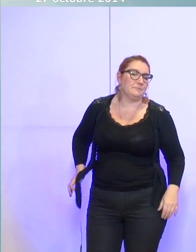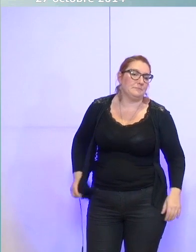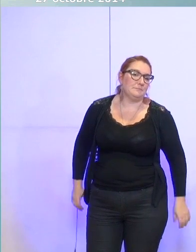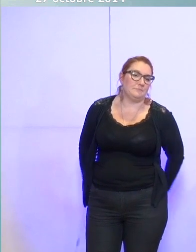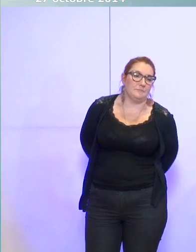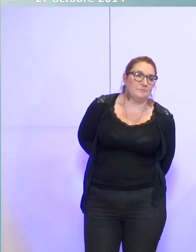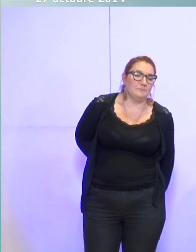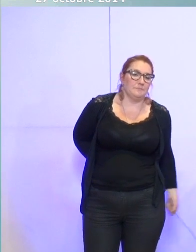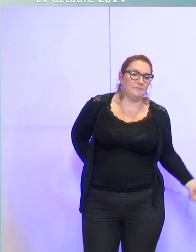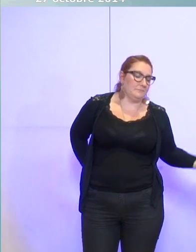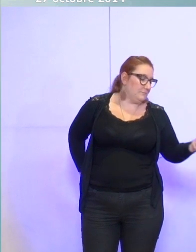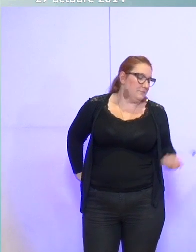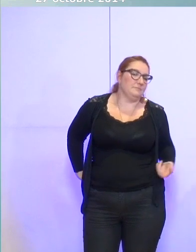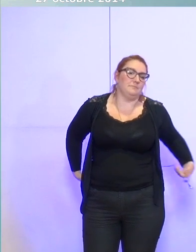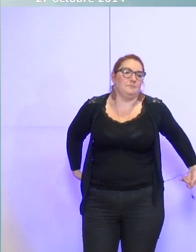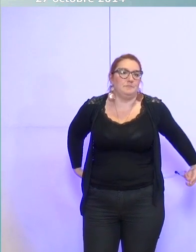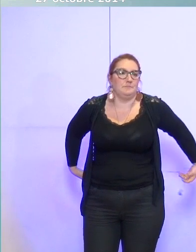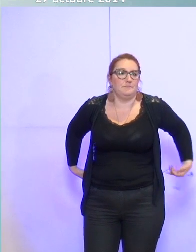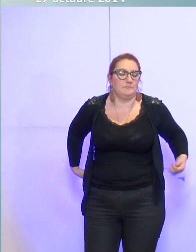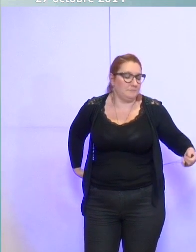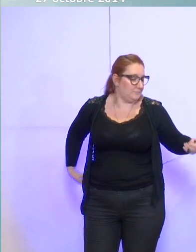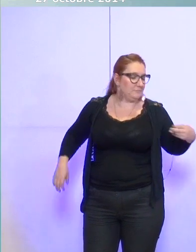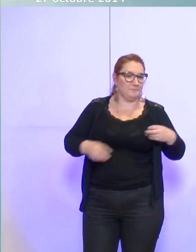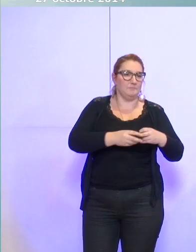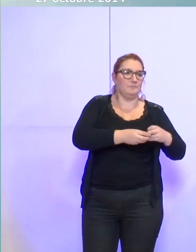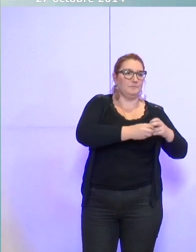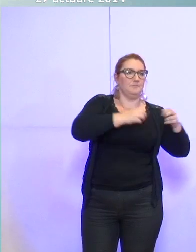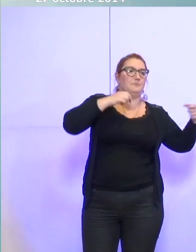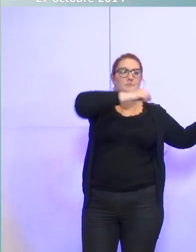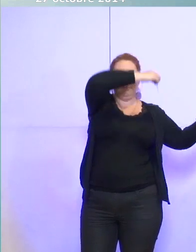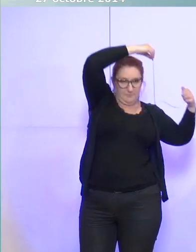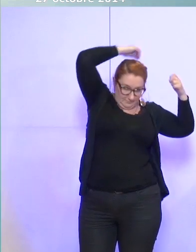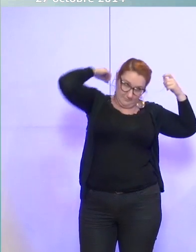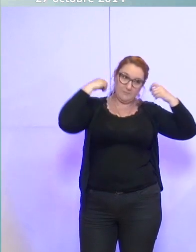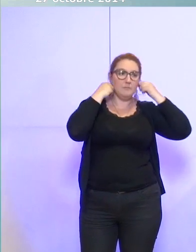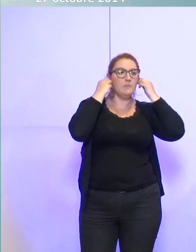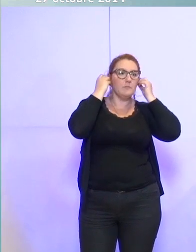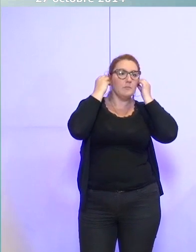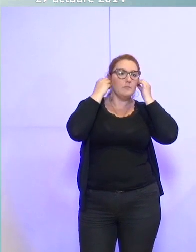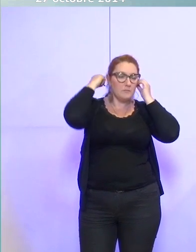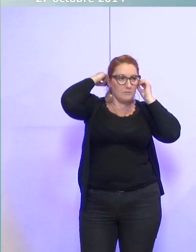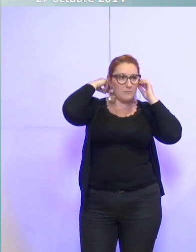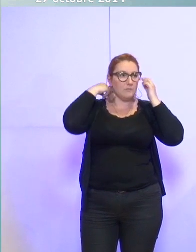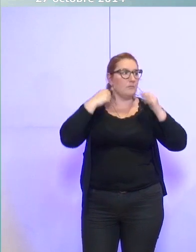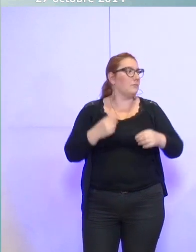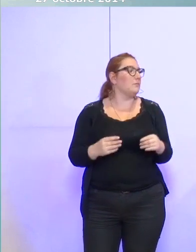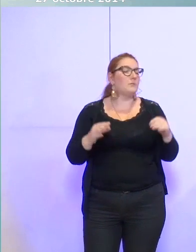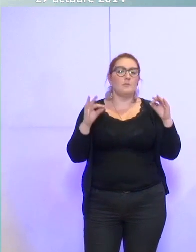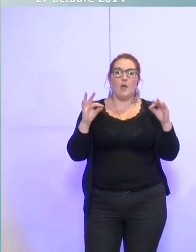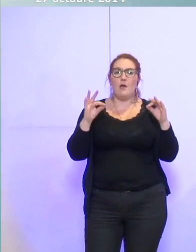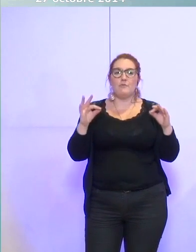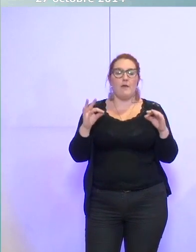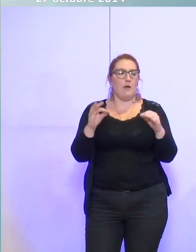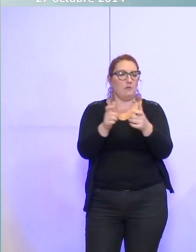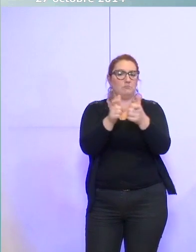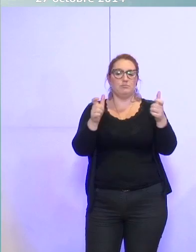Portant avis de la ville de Grenoble relatif au projet de déclassement de l'installation nucléaire Siloé du CEA à Grenoble. Monsieur